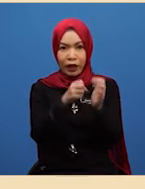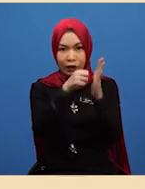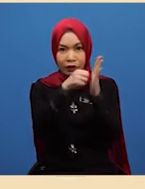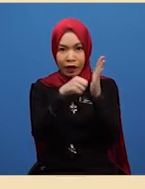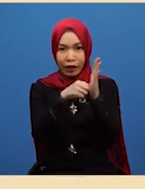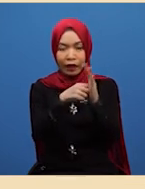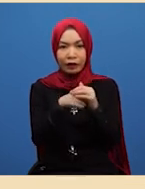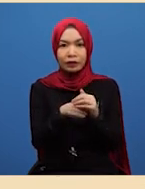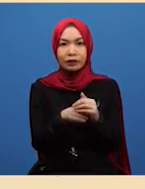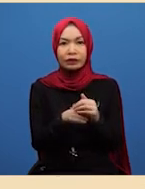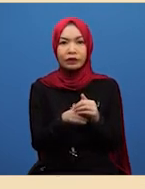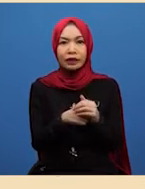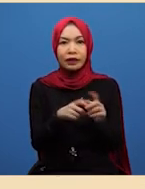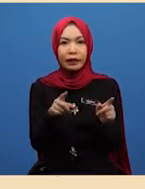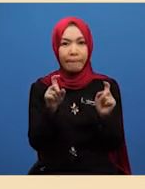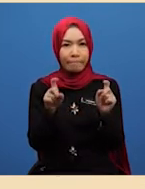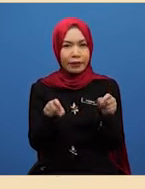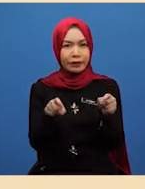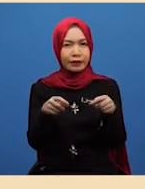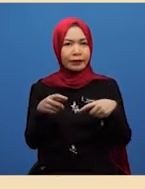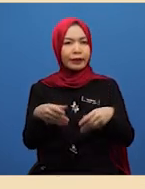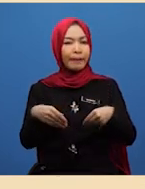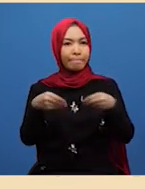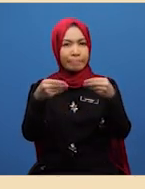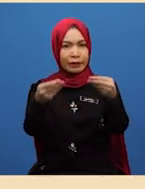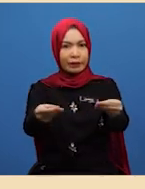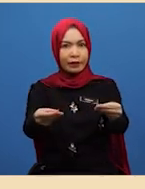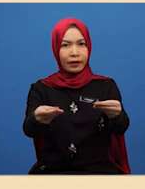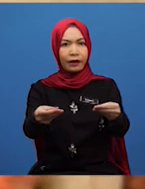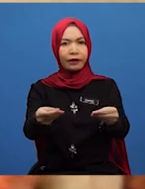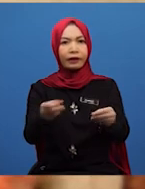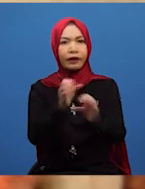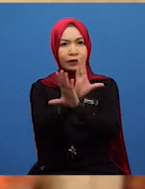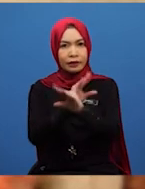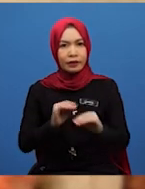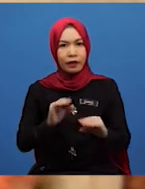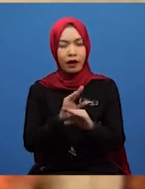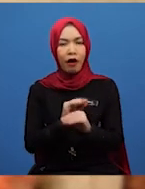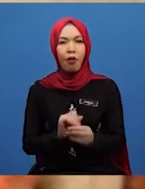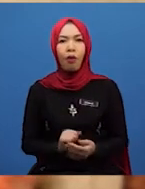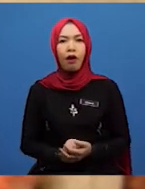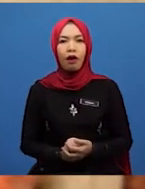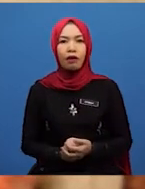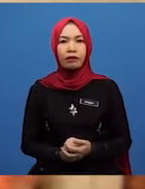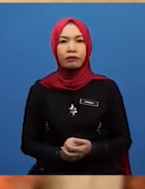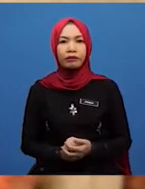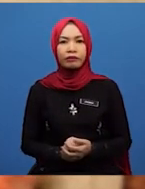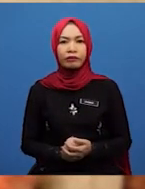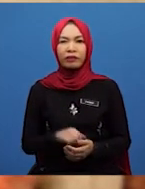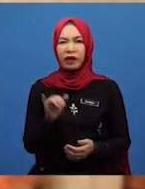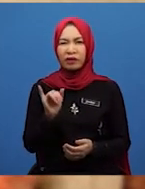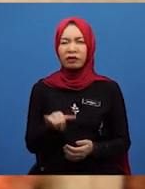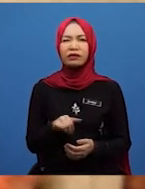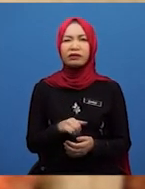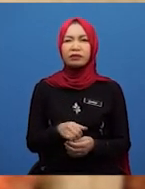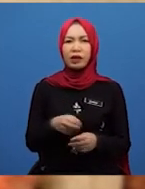Muda Hashim perlu menyerahkan Sarawak kepada beliau. Ya, murid-murid, konflik inilah